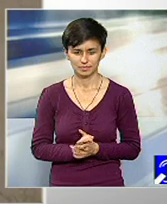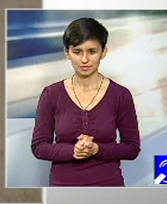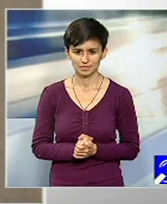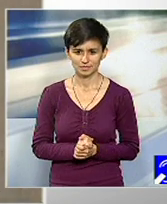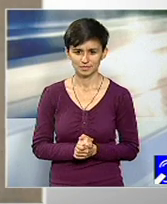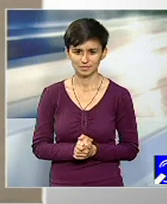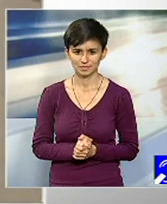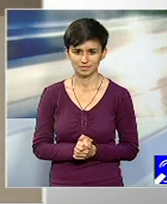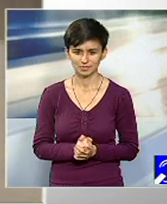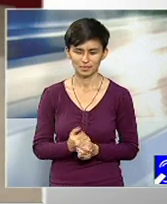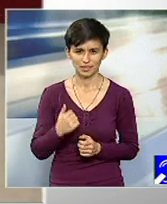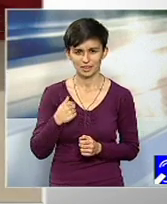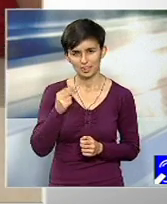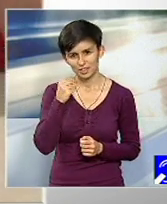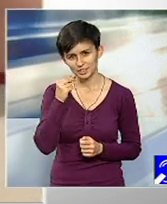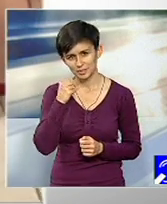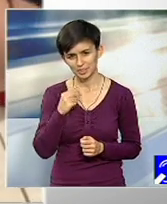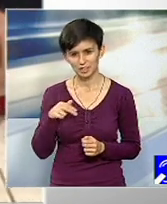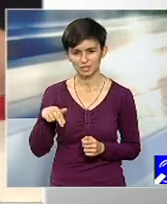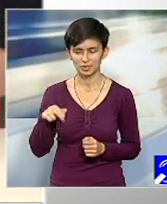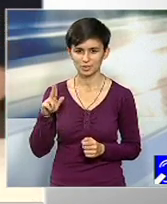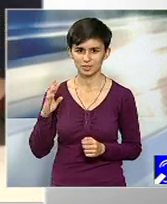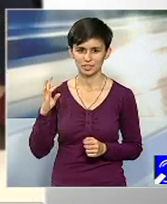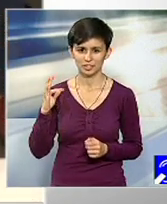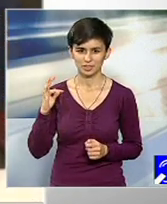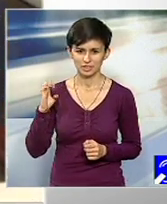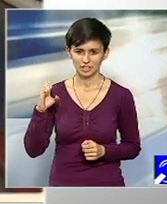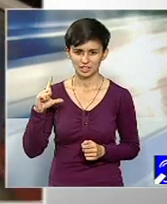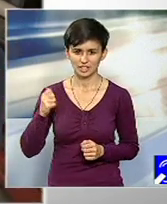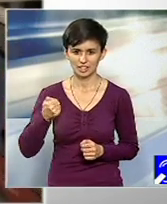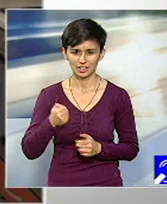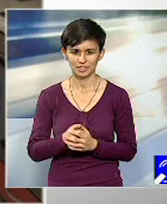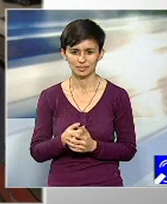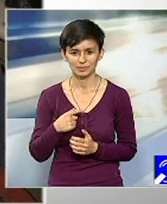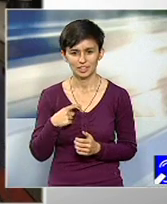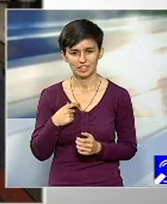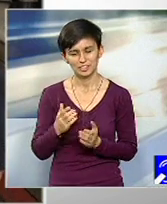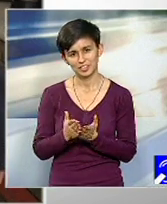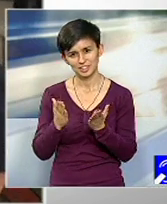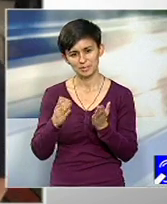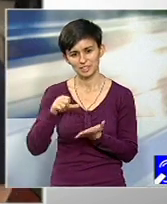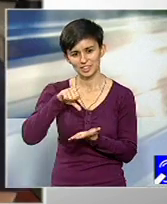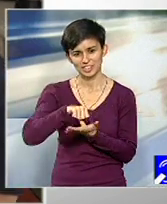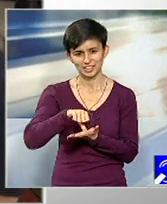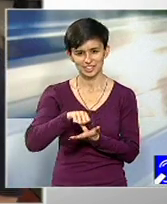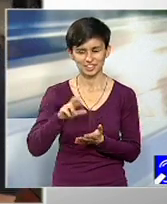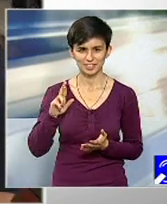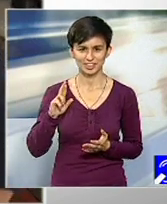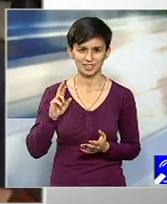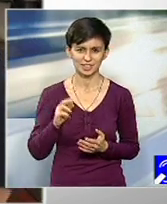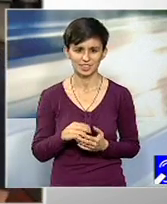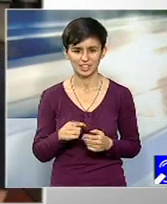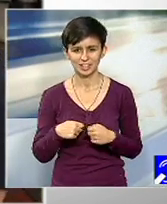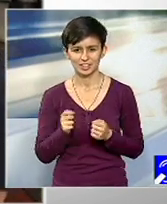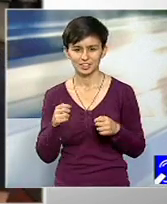una, Raluca, o să iau de data asta cu Nutella. Sărbătoare mare astăzi o să fie la centru, Raluca. Îmi dați seama, toată lumea o să se distreze,